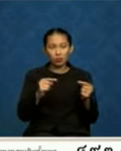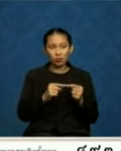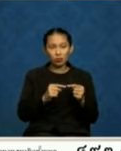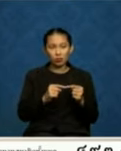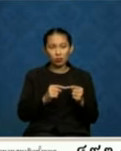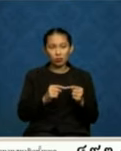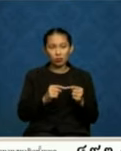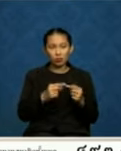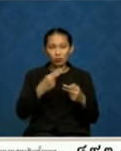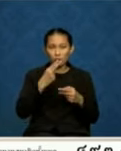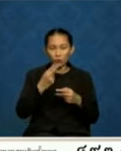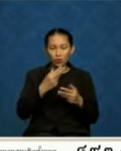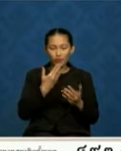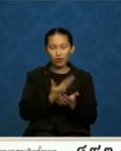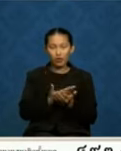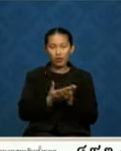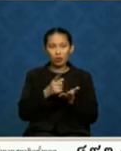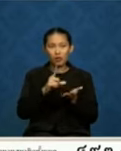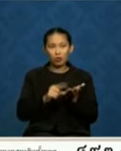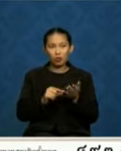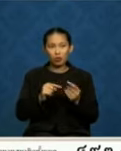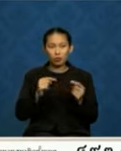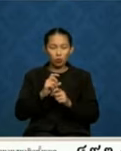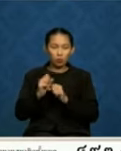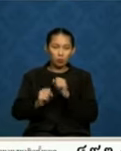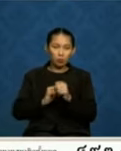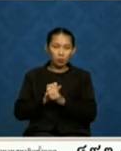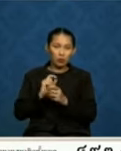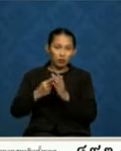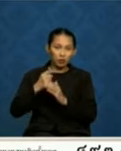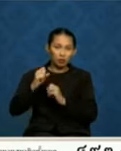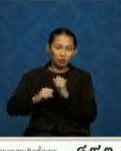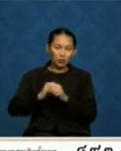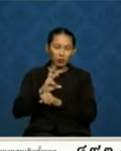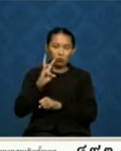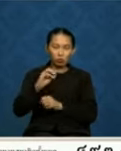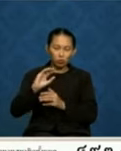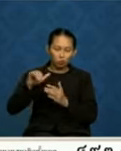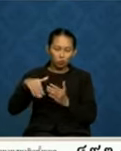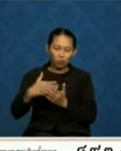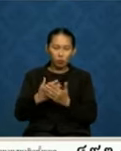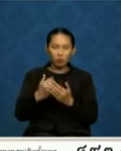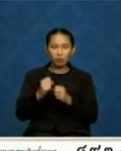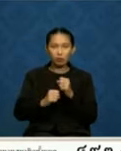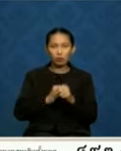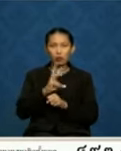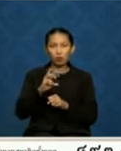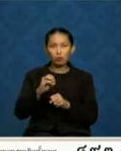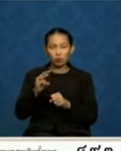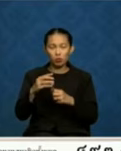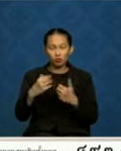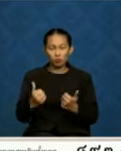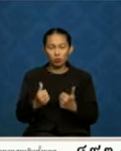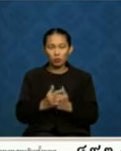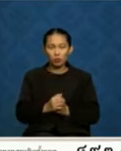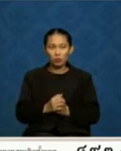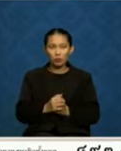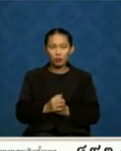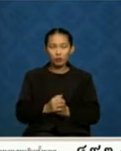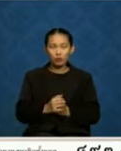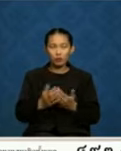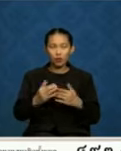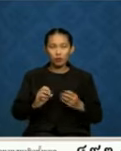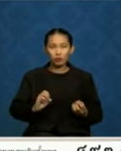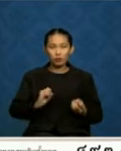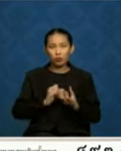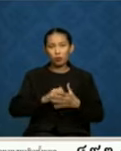ดลงต่อเนื่องจากปี60ถึงปี66ปัจจุบันนะครับทำให้ประชาชน